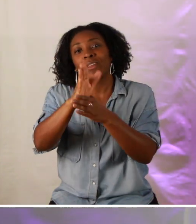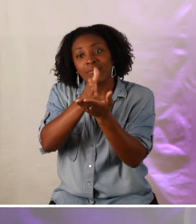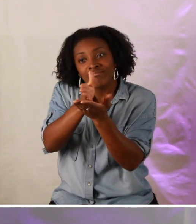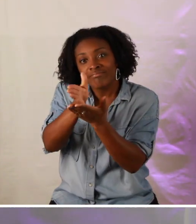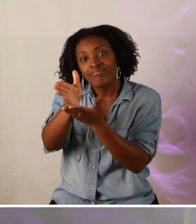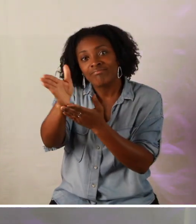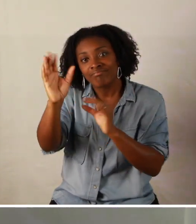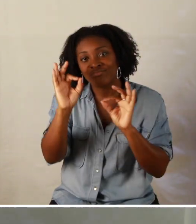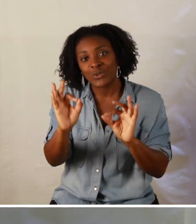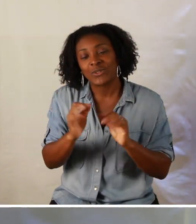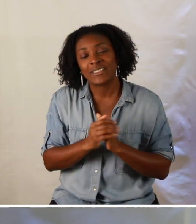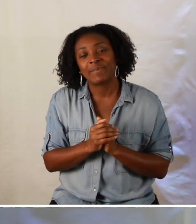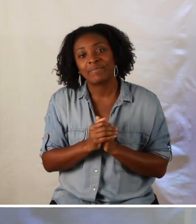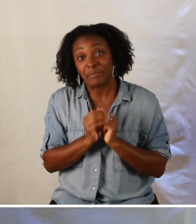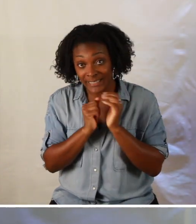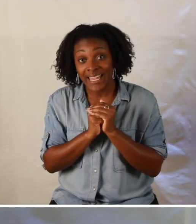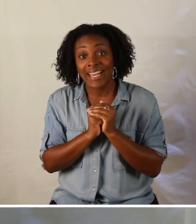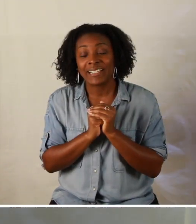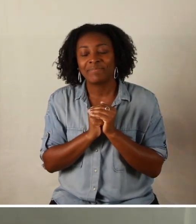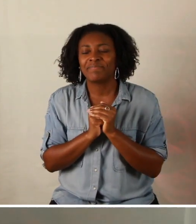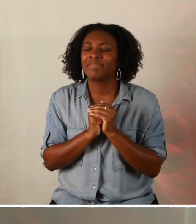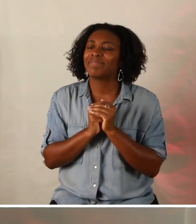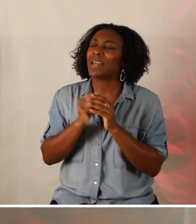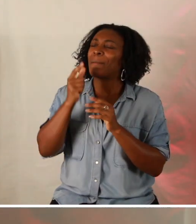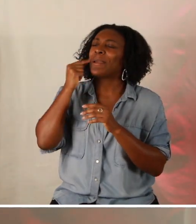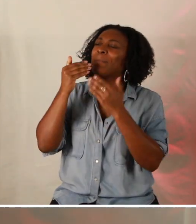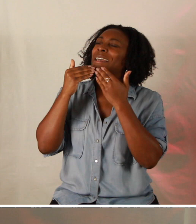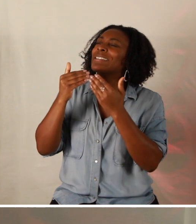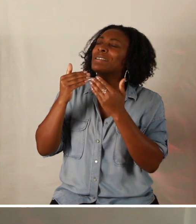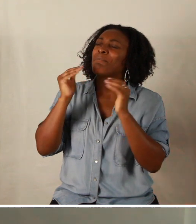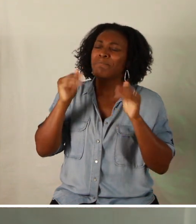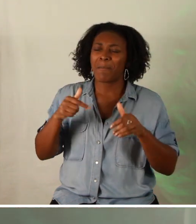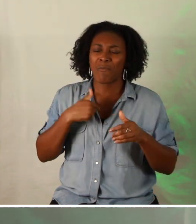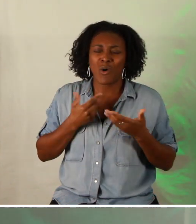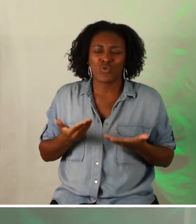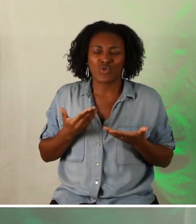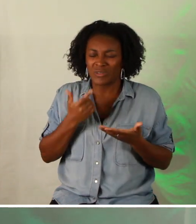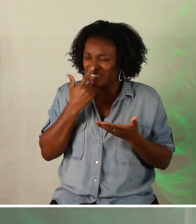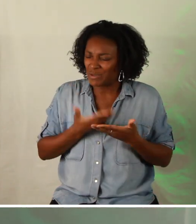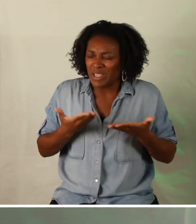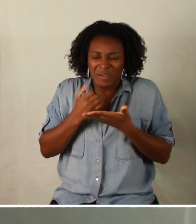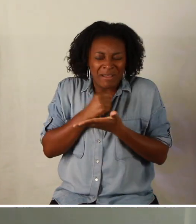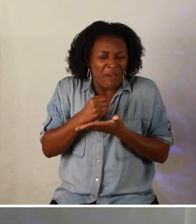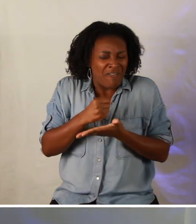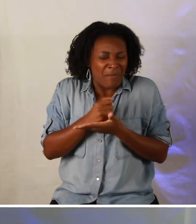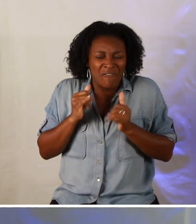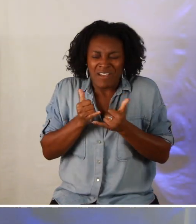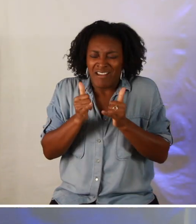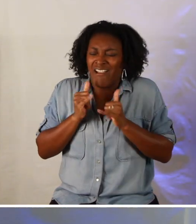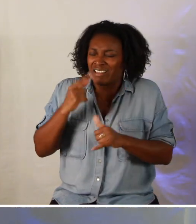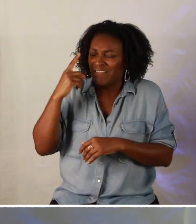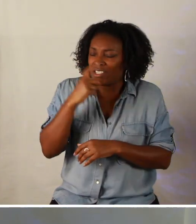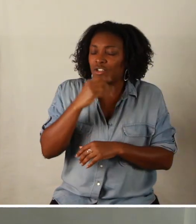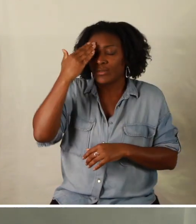direction. On va prier. Père, merci parce que même si aujourd'hui je suis dans l'épreuve, Seigneur, je sais que cette épreuve-là,